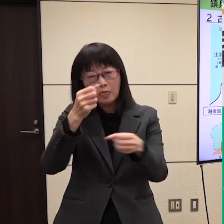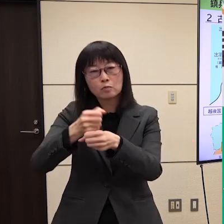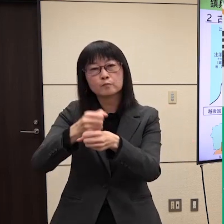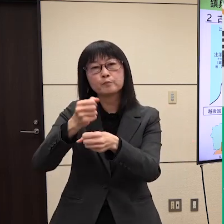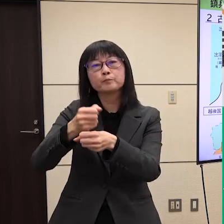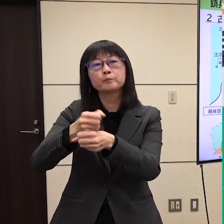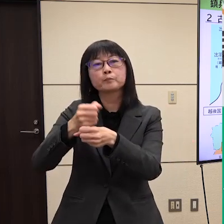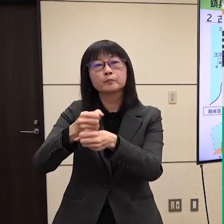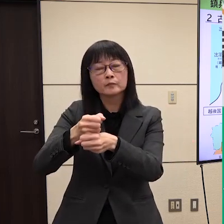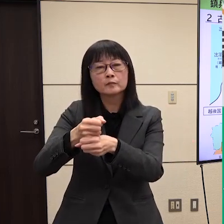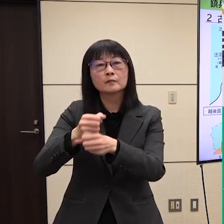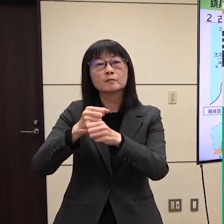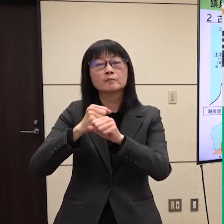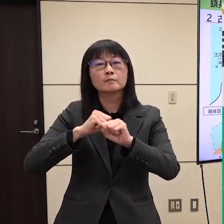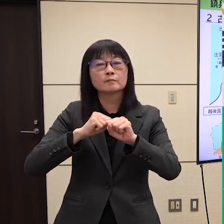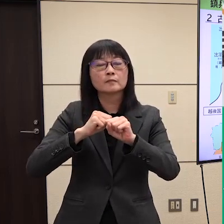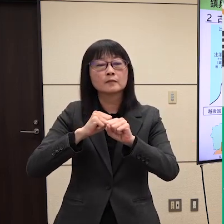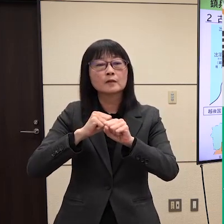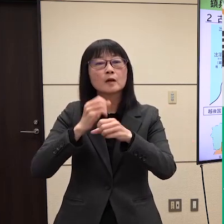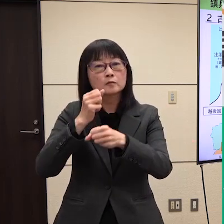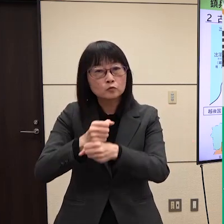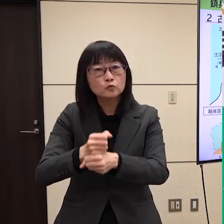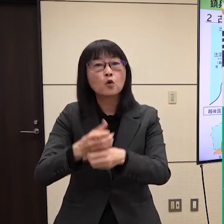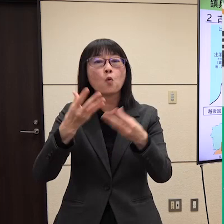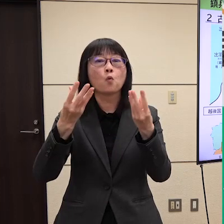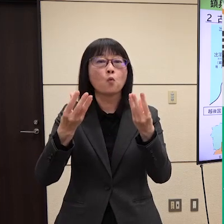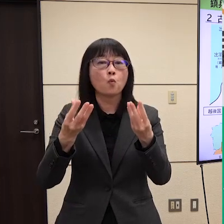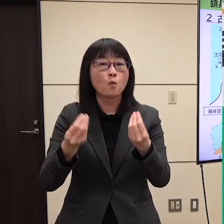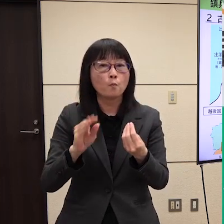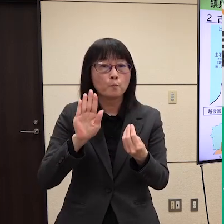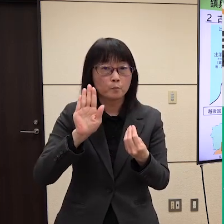このレプリカが作成されましたらですね、